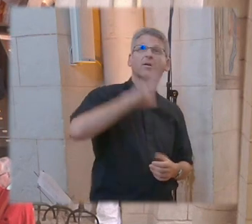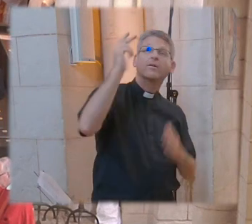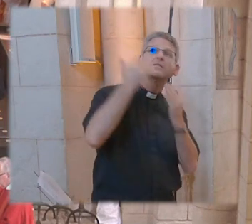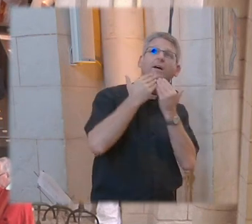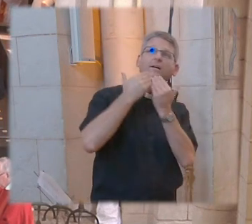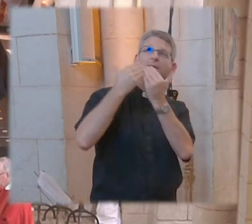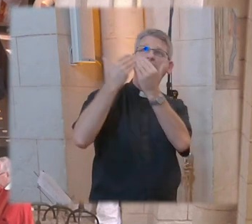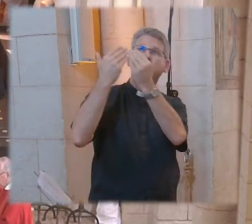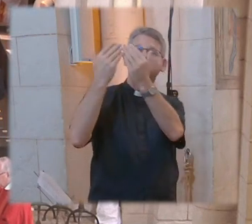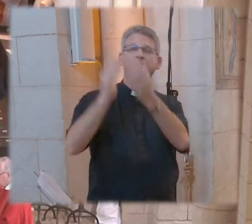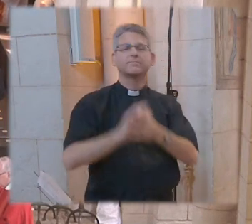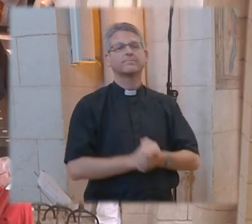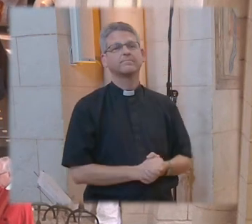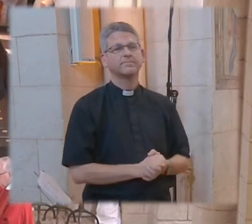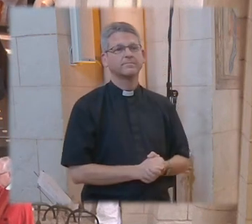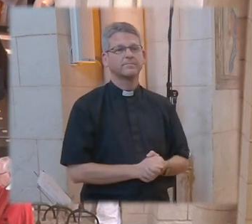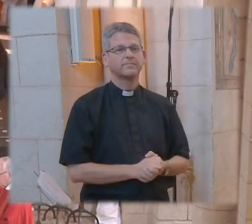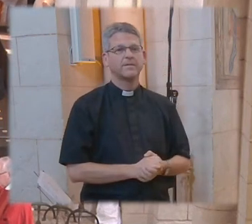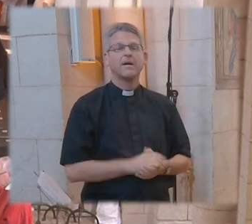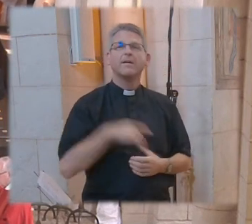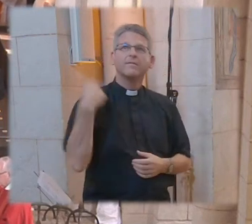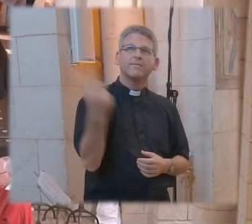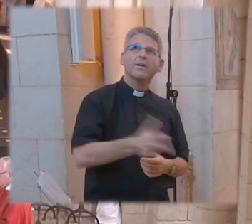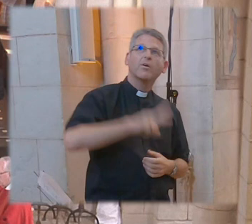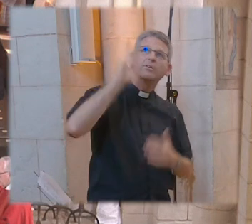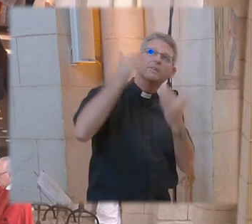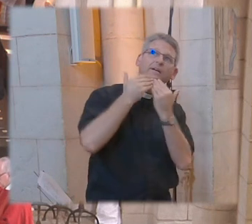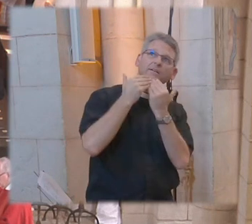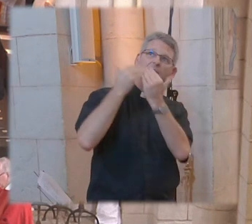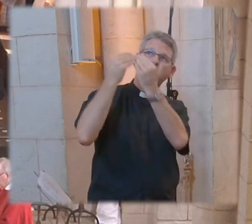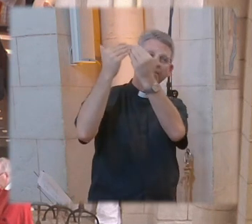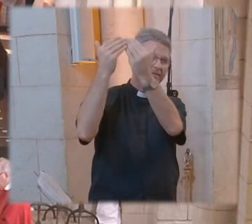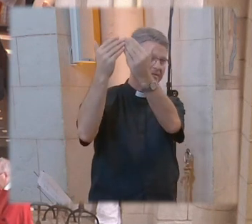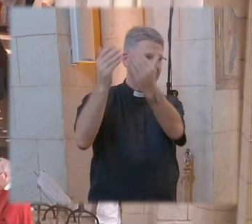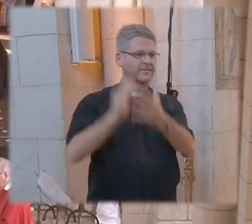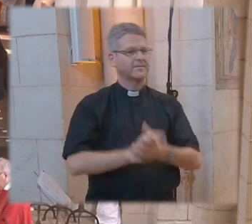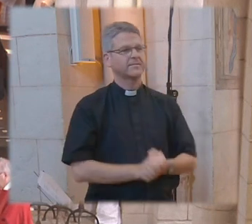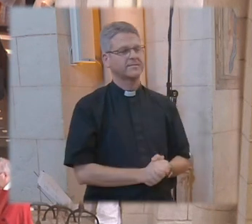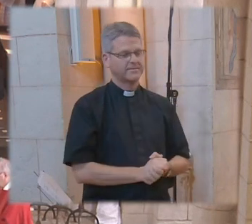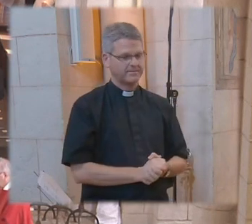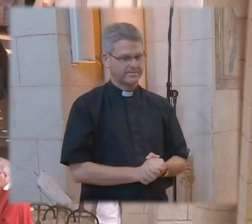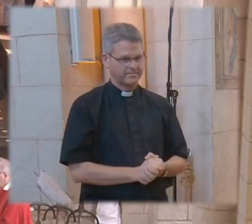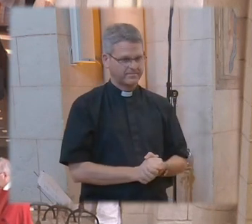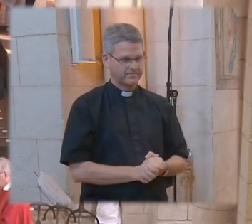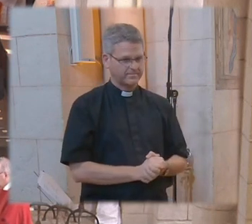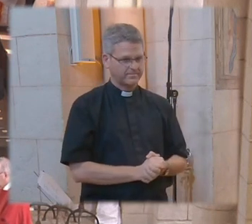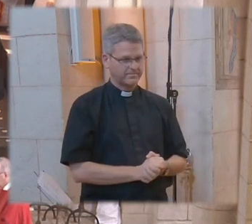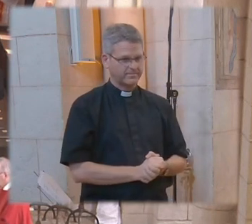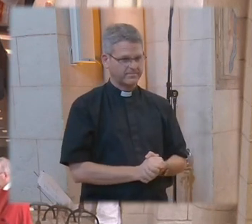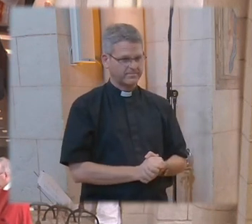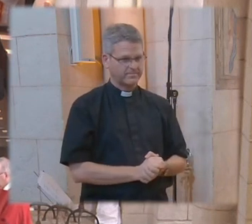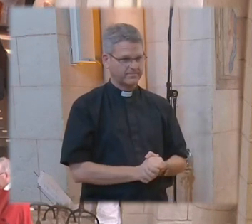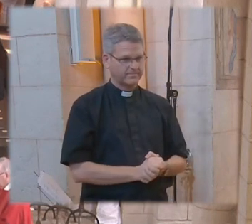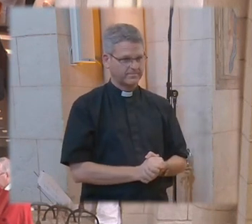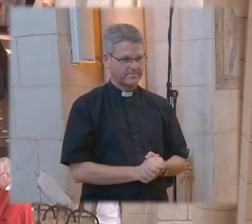Die Kantorin stimmt das Deo Gratias, das Gottesgebot, Gott sei Dank für diesen Akt